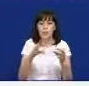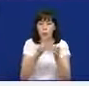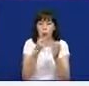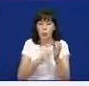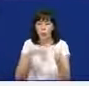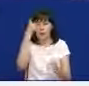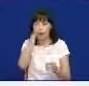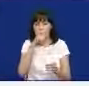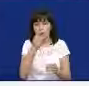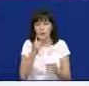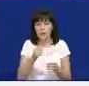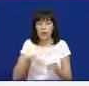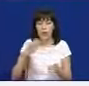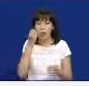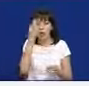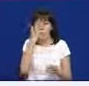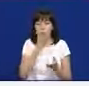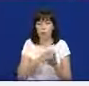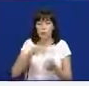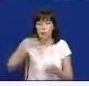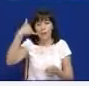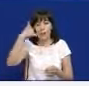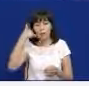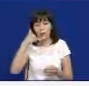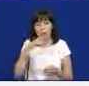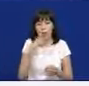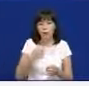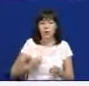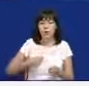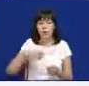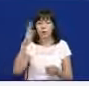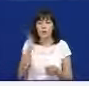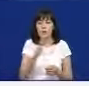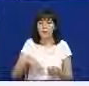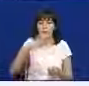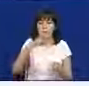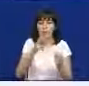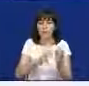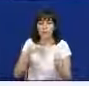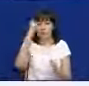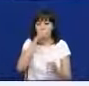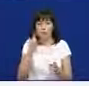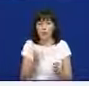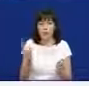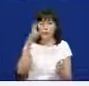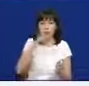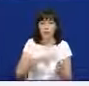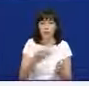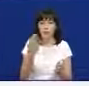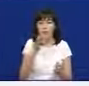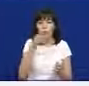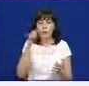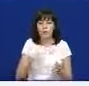17 жаста еді. Жапон соғысында байланышы болып, жаумен арпалысқан ол елге 48-ші жылы бірақ оралады. Кеңестік